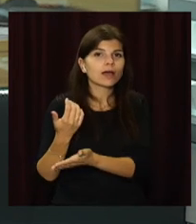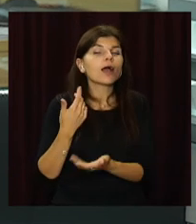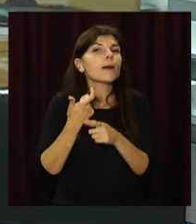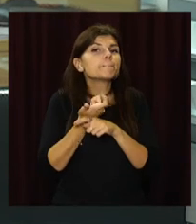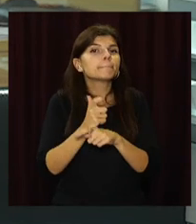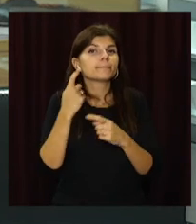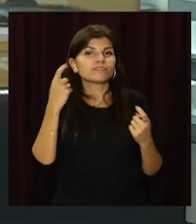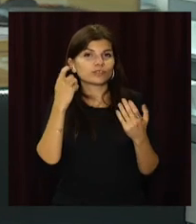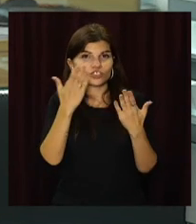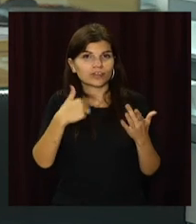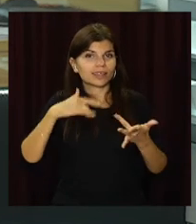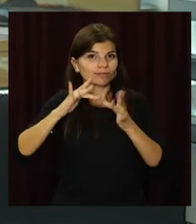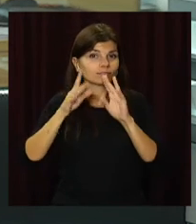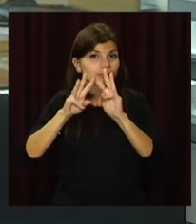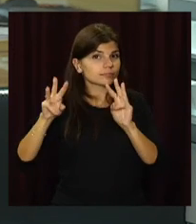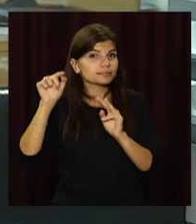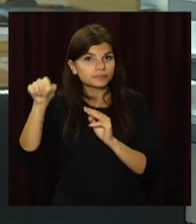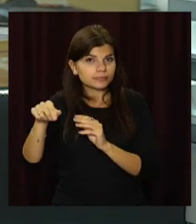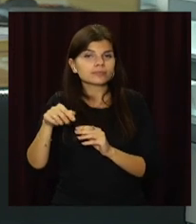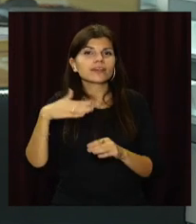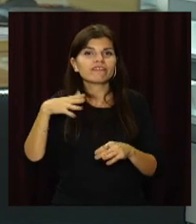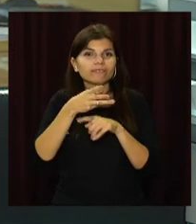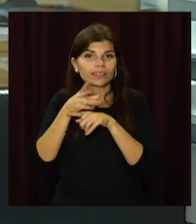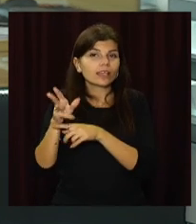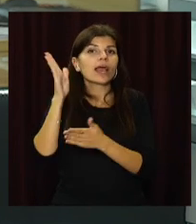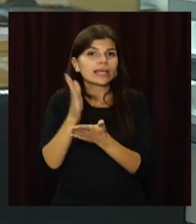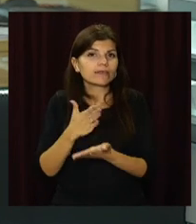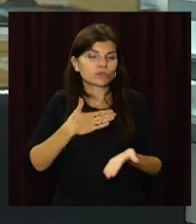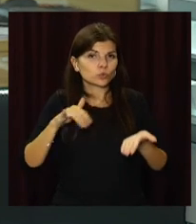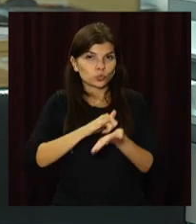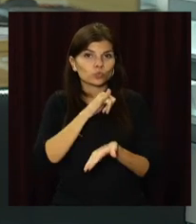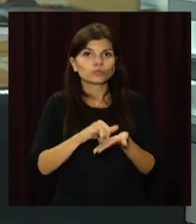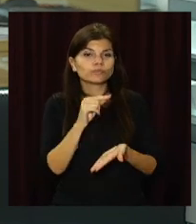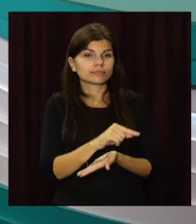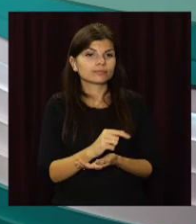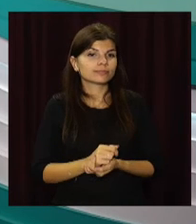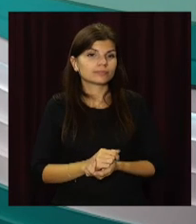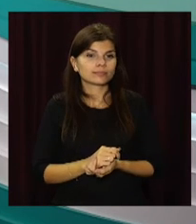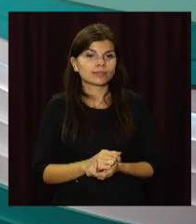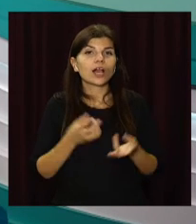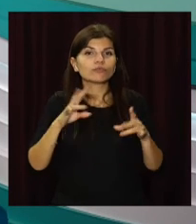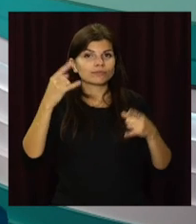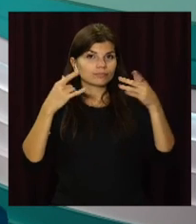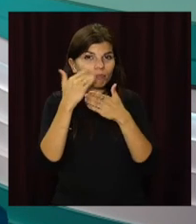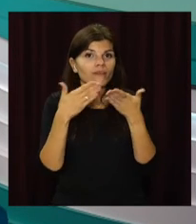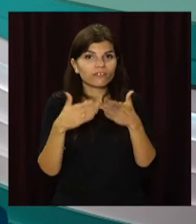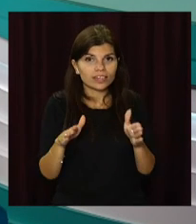читайте на нашому сайті opentv.media. Сюжети переглядайте на нашому YouTube-каналі.